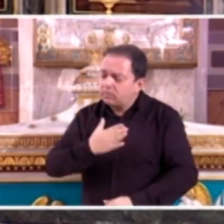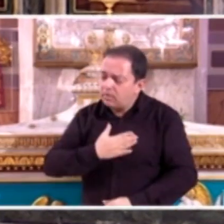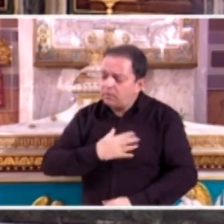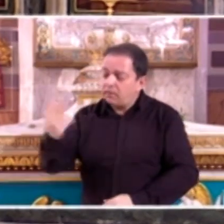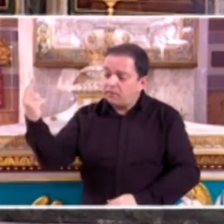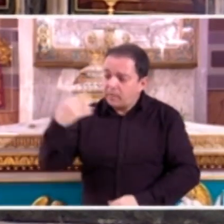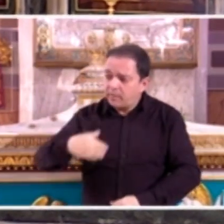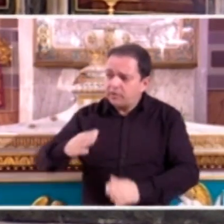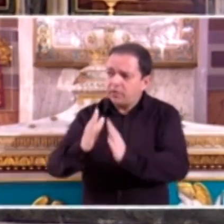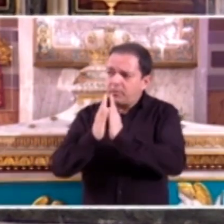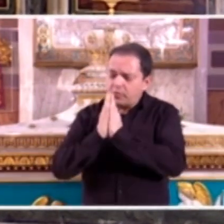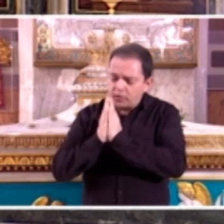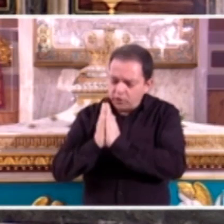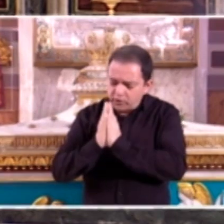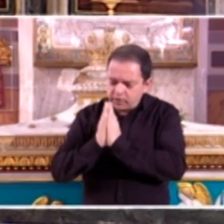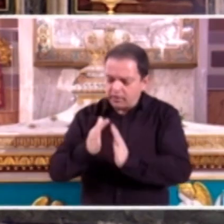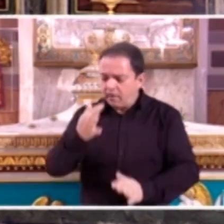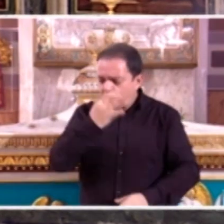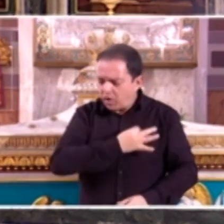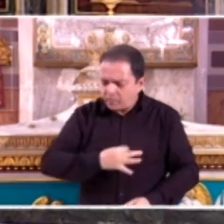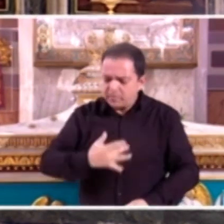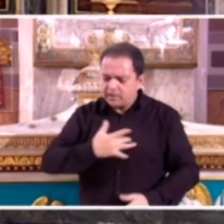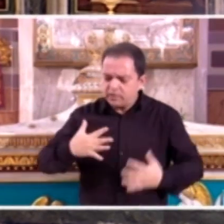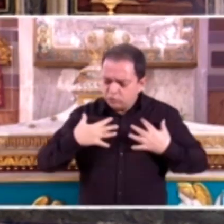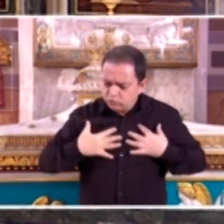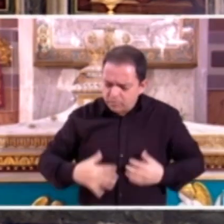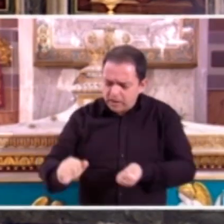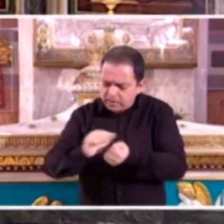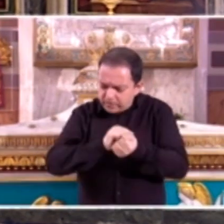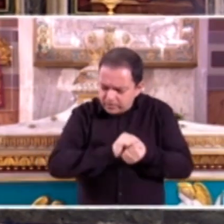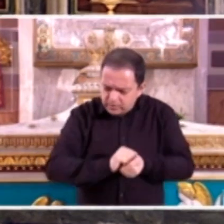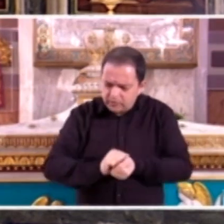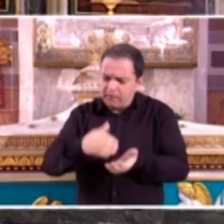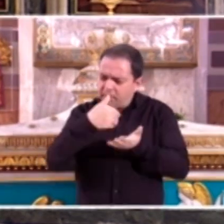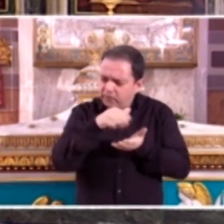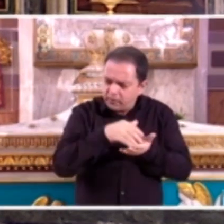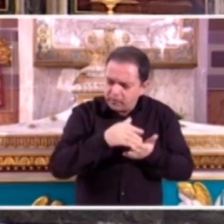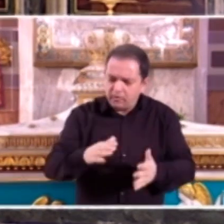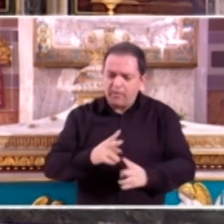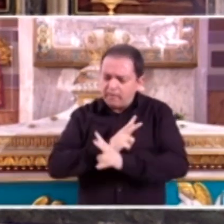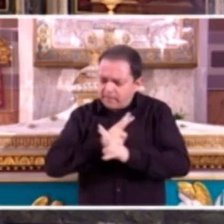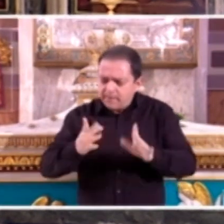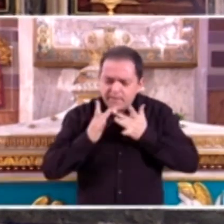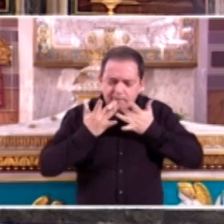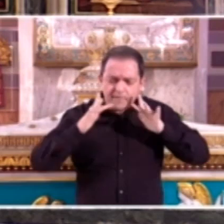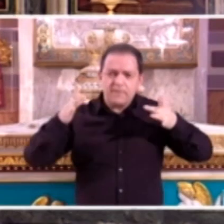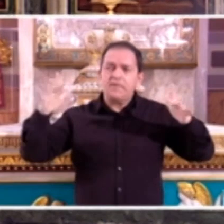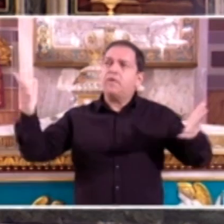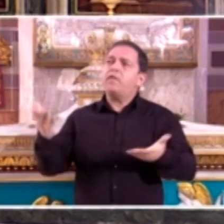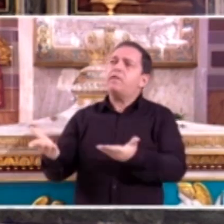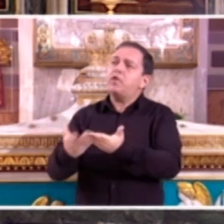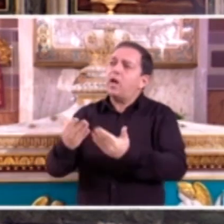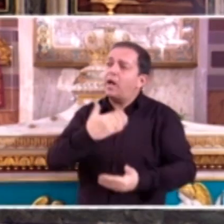την δέησιν ημών, καθαρίσεις ημών τας ψυχάς και τα σώματα από παντός μολυσμού, σαρκός και πνεύματος και δόηση μην,